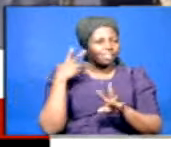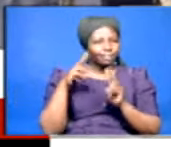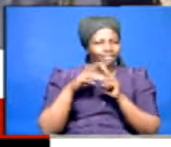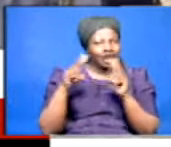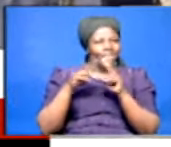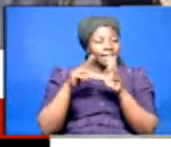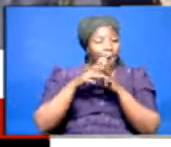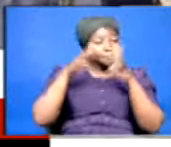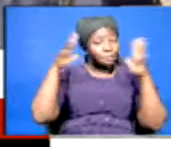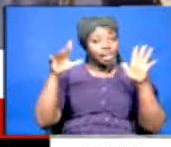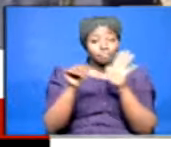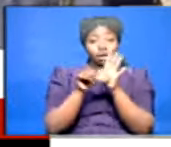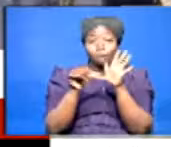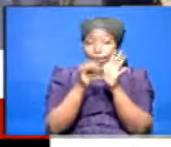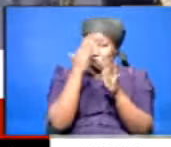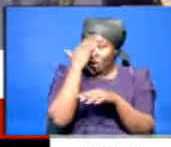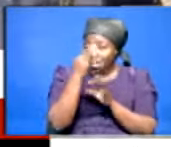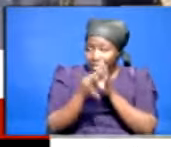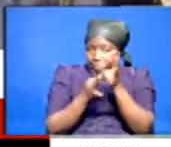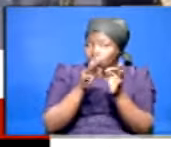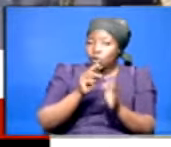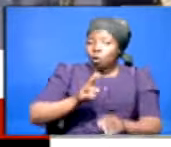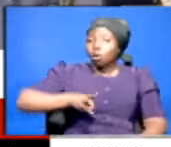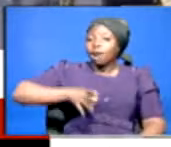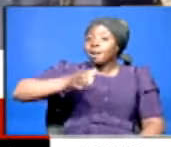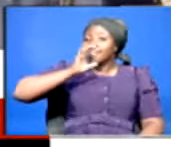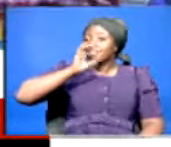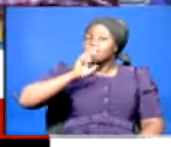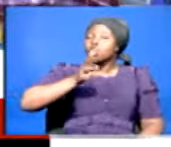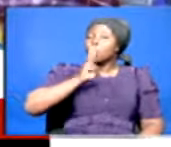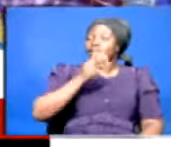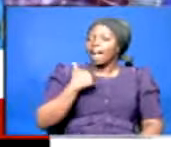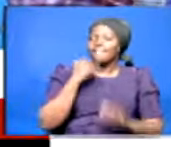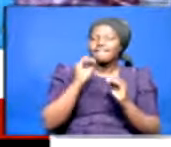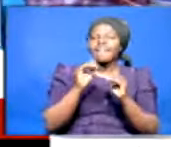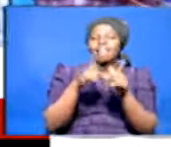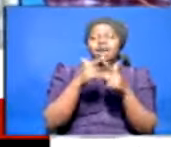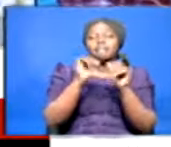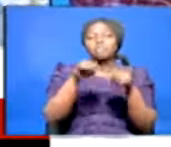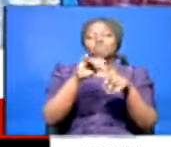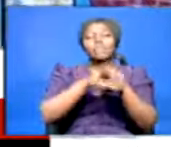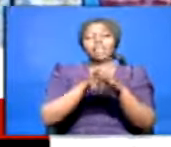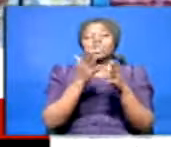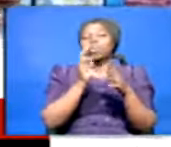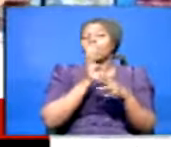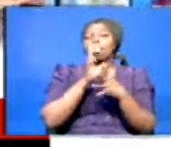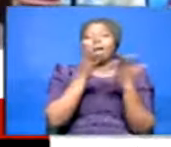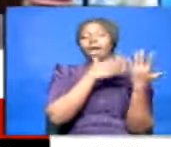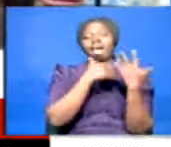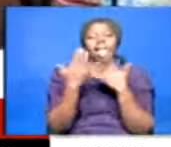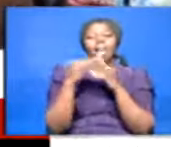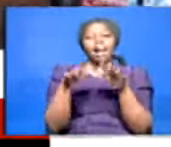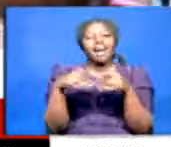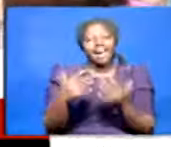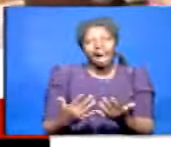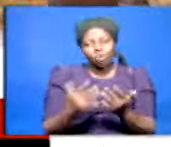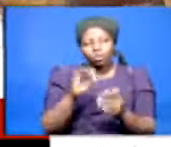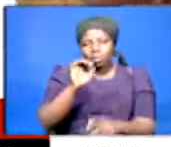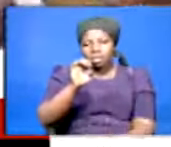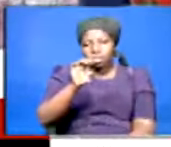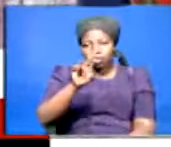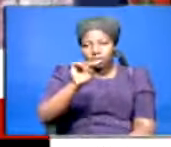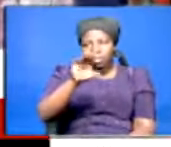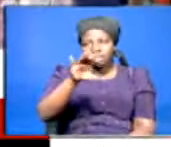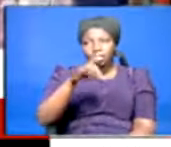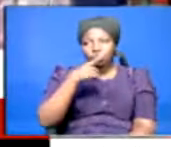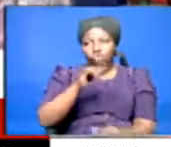kama tumekosa ya kunywa, tunaweza pataje ya kuoga na shower. Eunice Mwikali, who lives close to the dam, termed it as a death